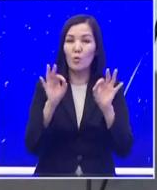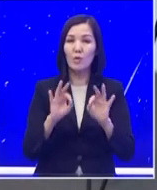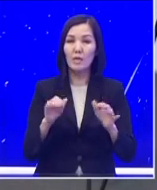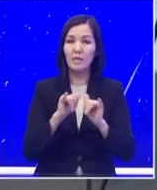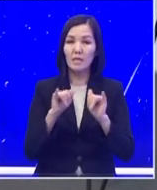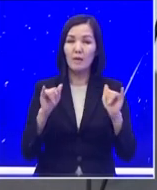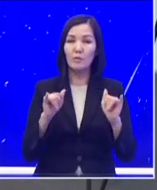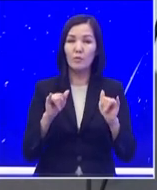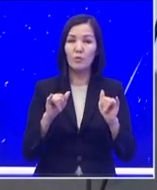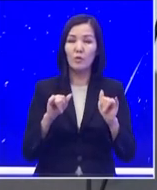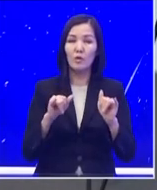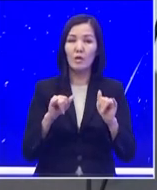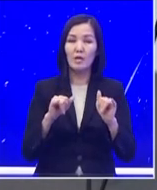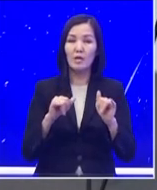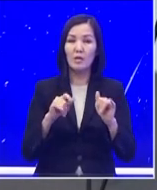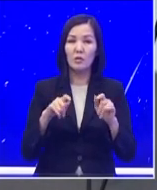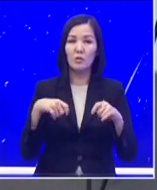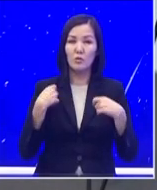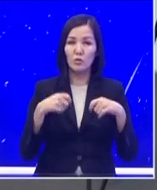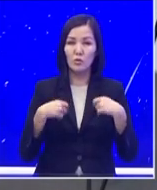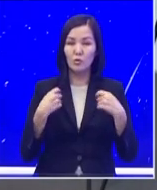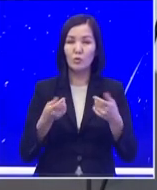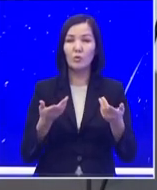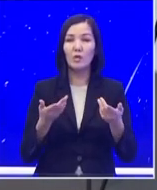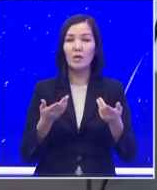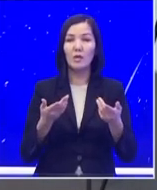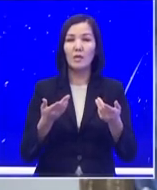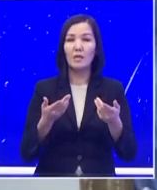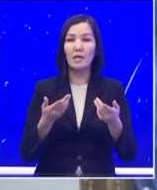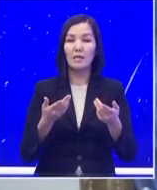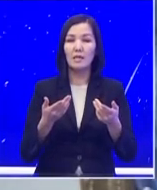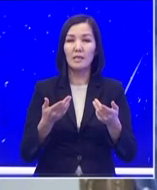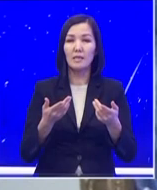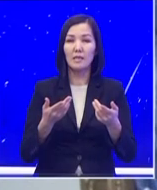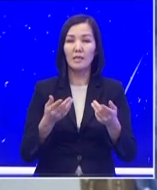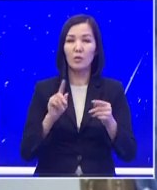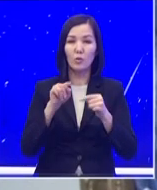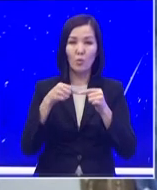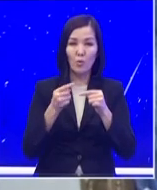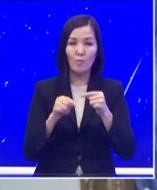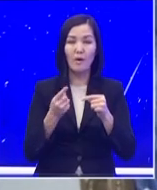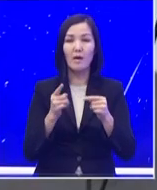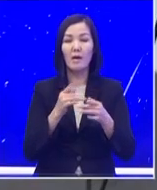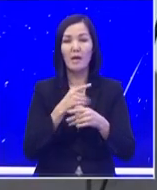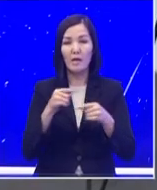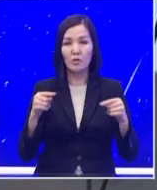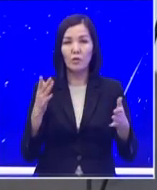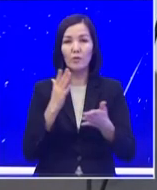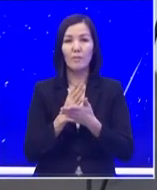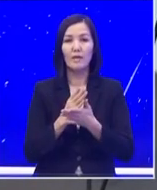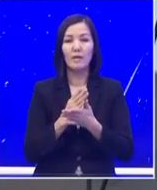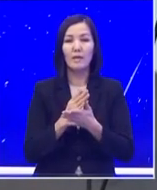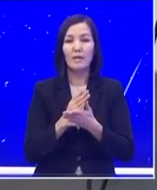жаңа жүн бұйымдарынан жасалған. Кеудеше, сырмақ, тоқма бұйымдары да бар бұл жерде.